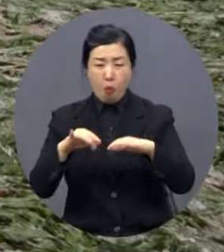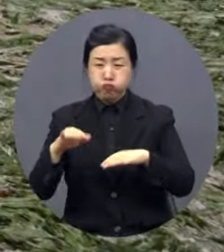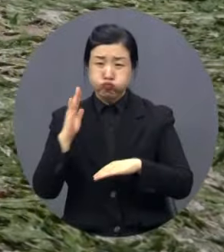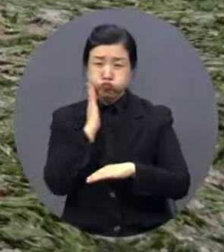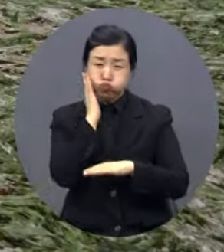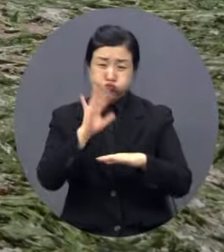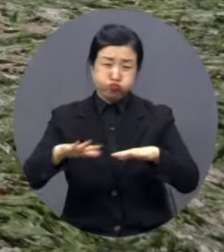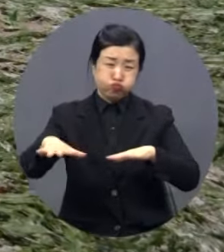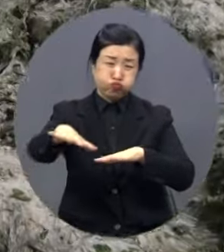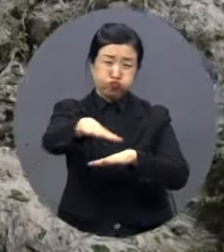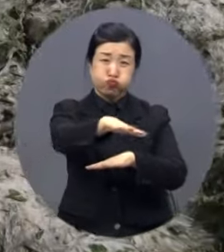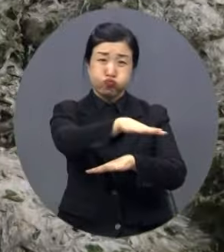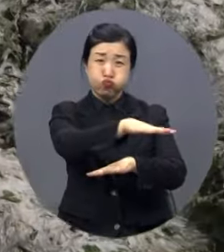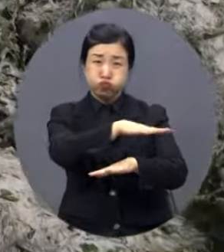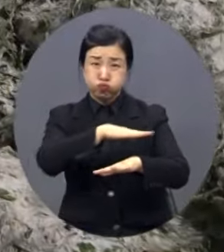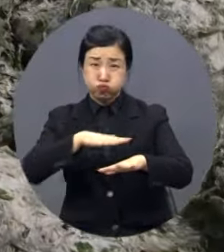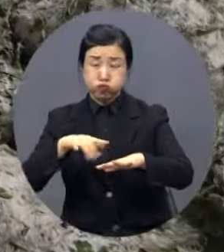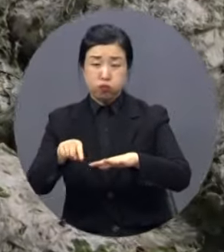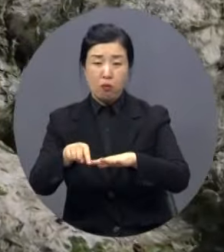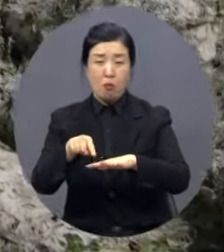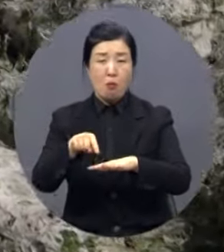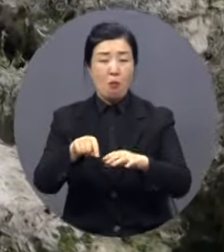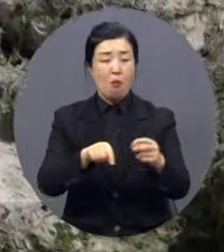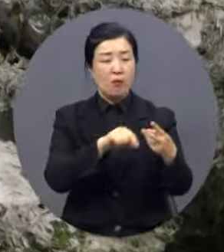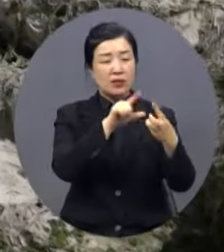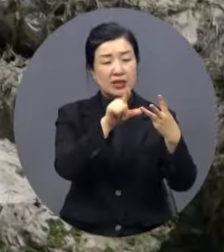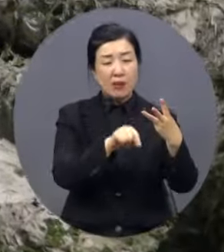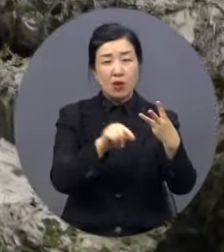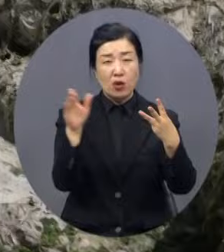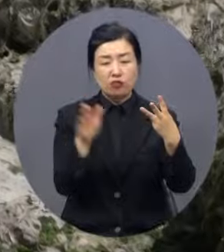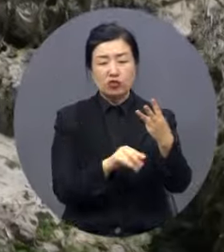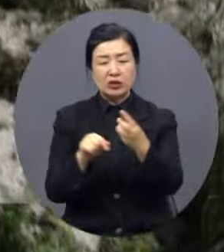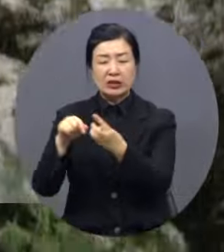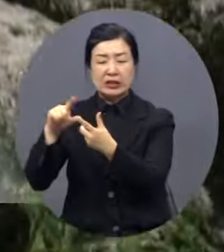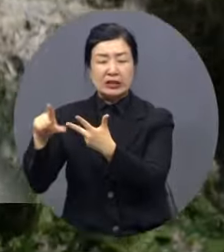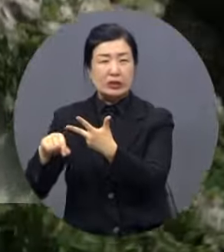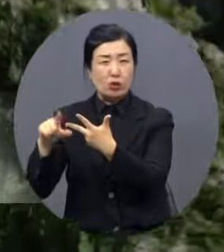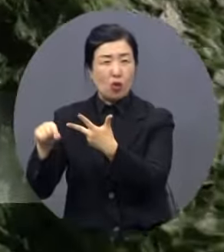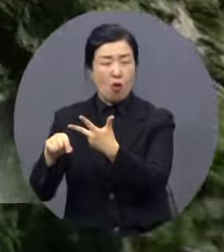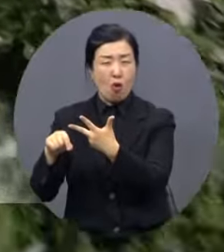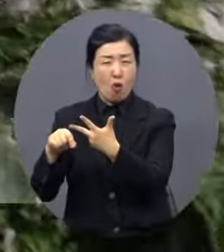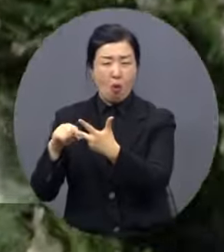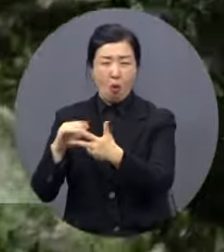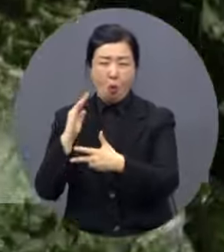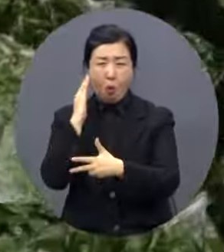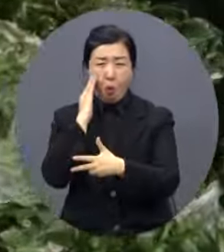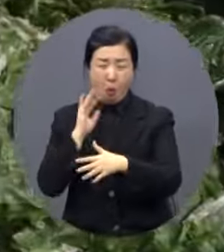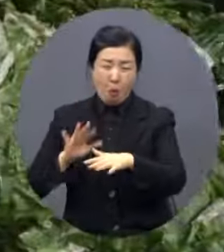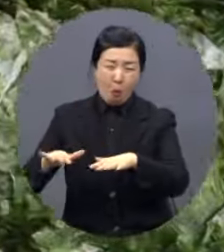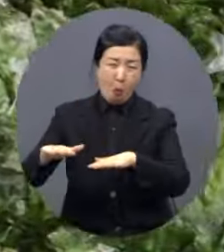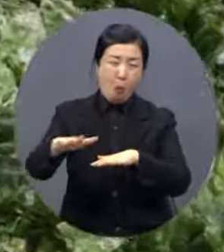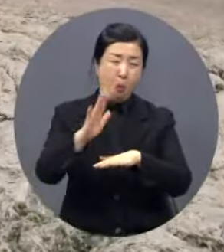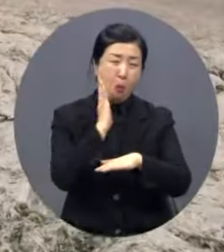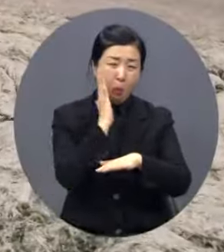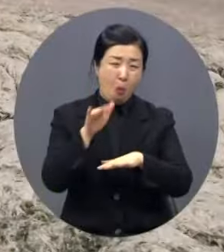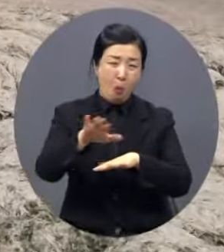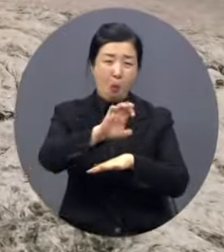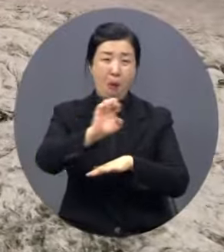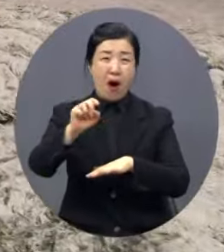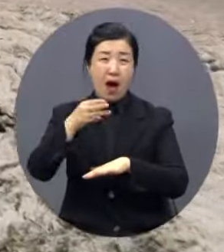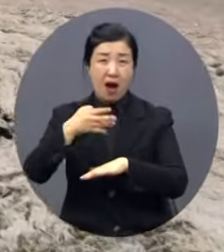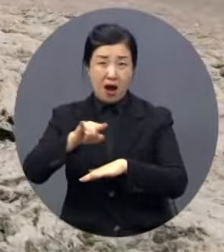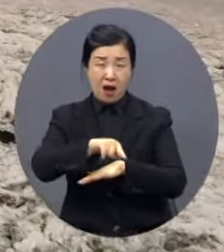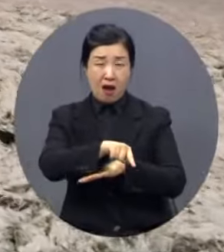뒤덮여 있습니다 매년 3월에서 7월까지 발생하는 제주바다의 불청객 구멍 갈파